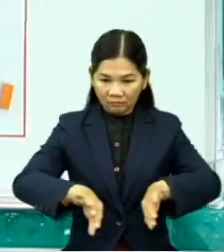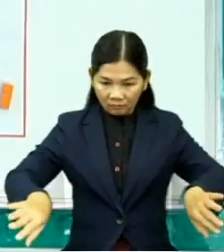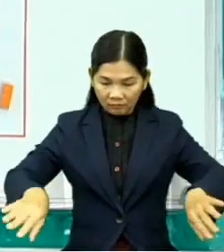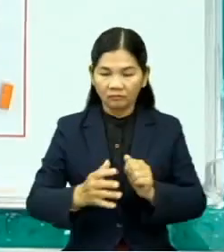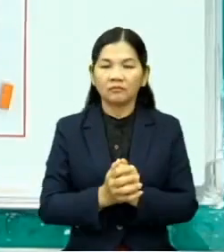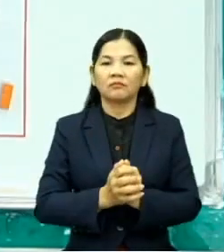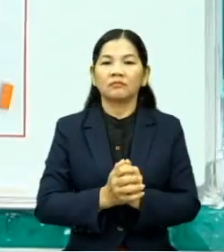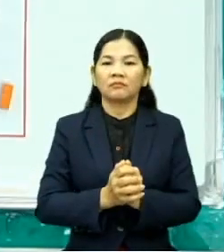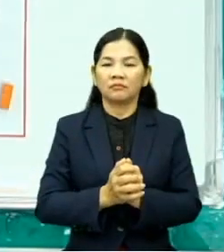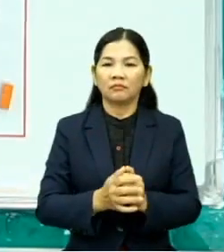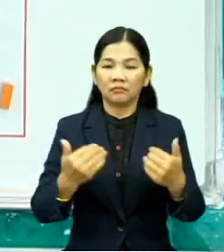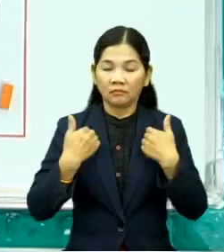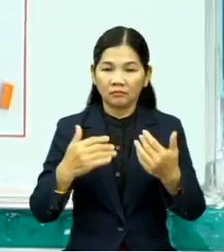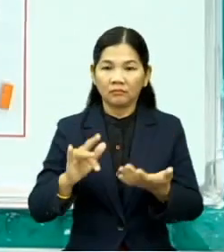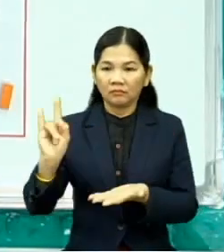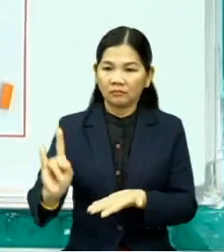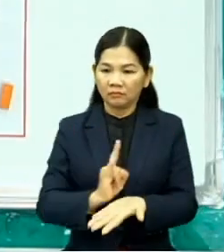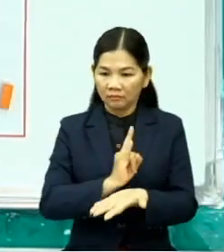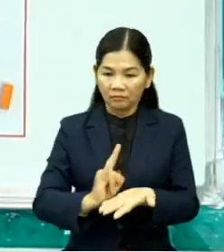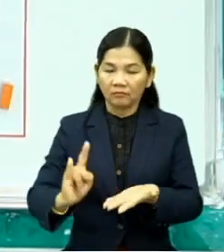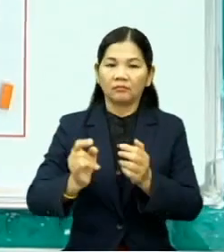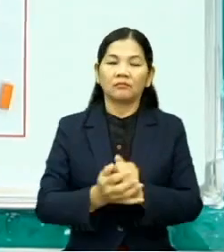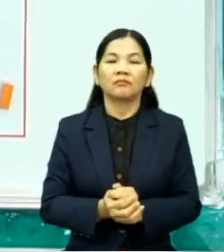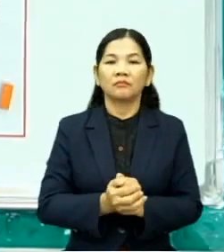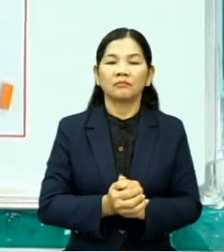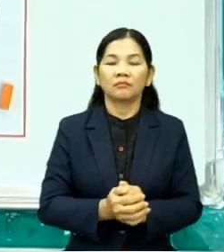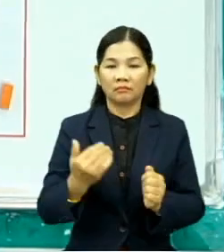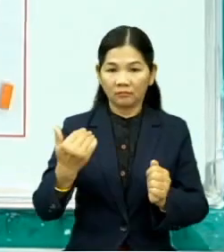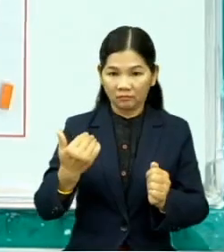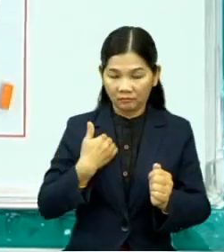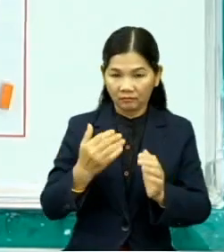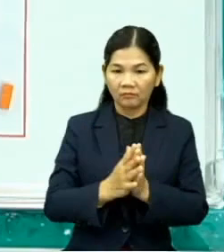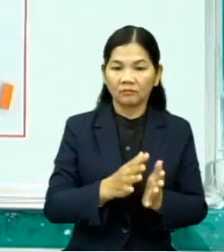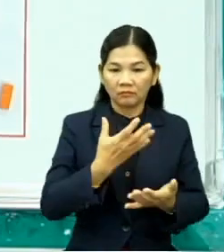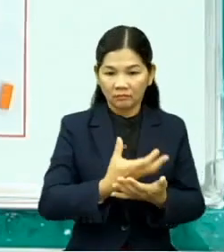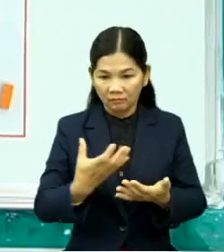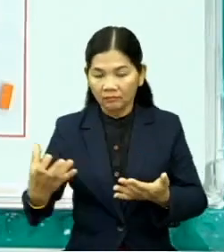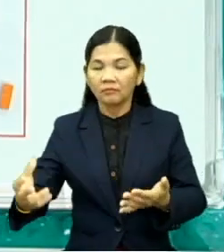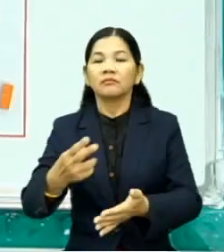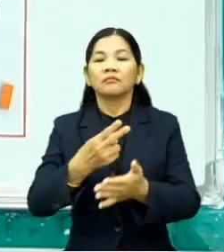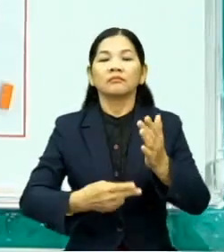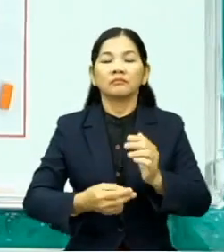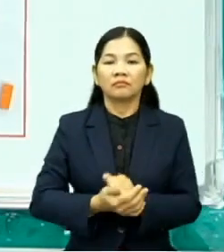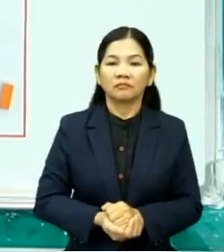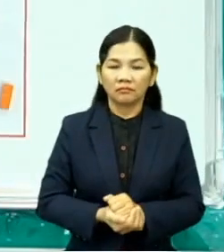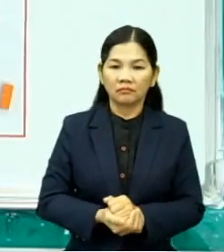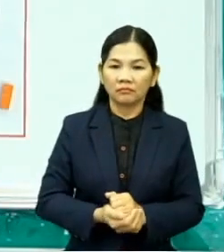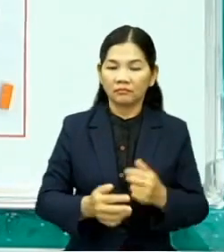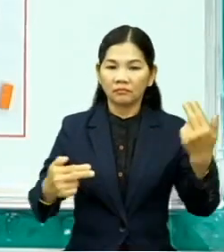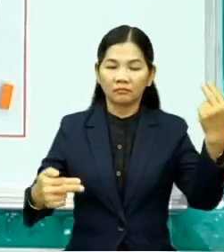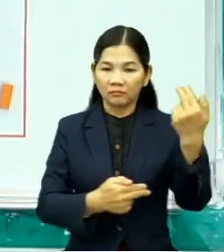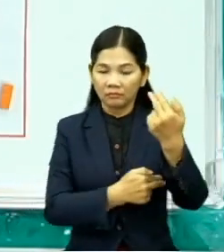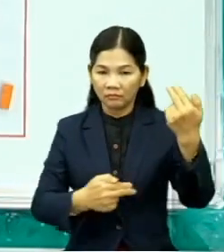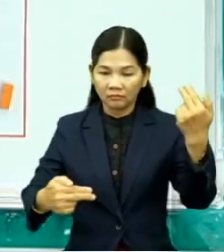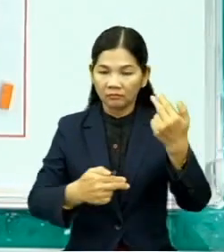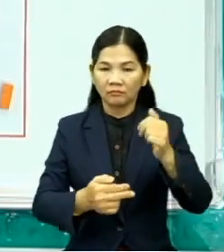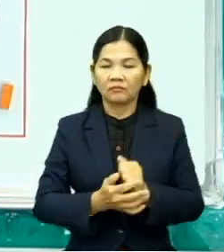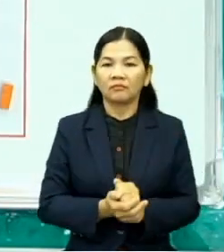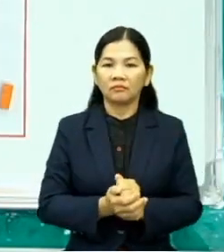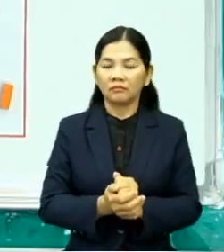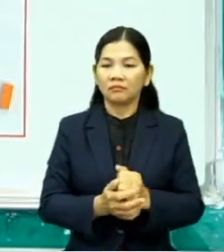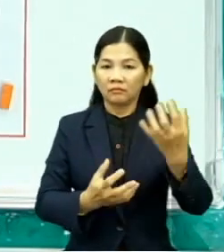vùng phêng mò hào rì chả đồ chìa miên ôp có vậy khá tớ chả cứ miên trở ú